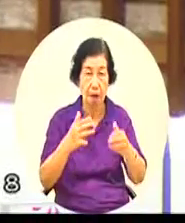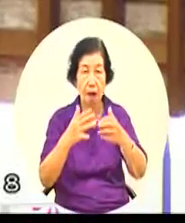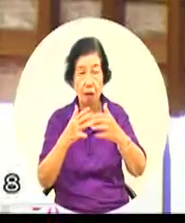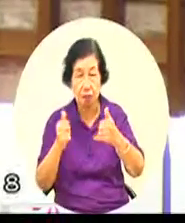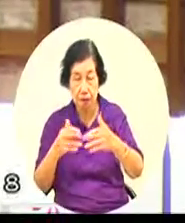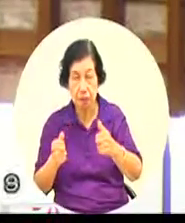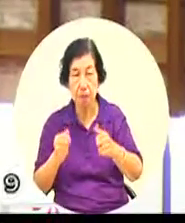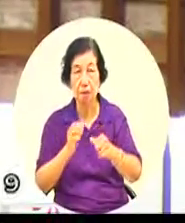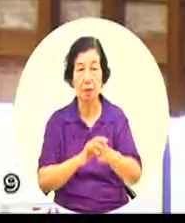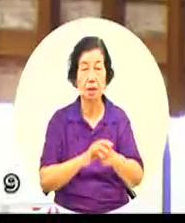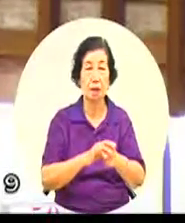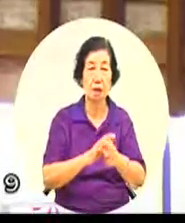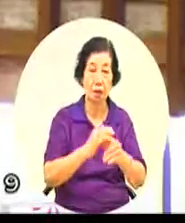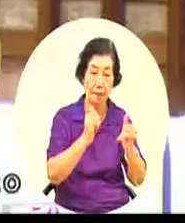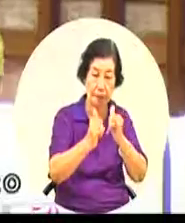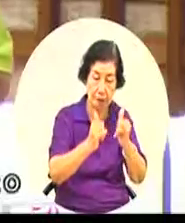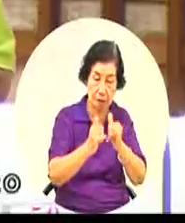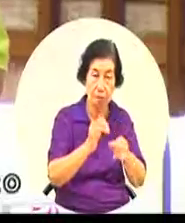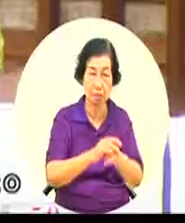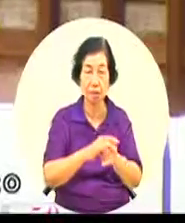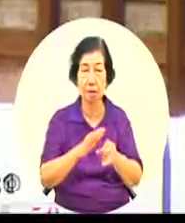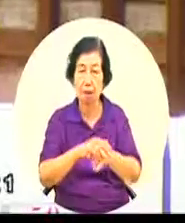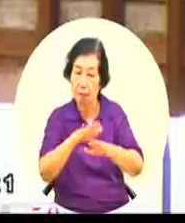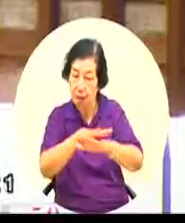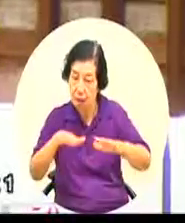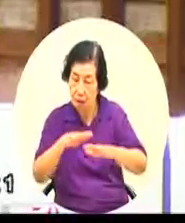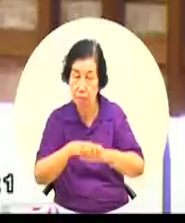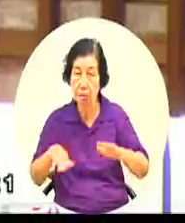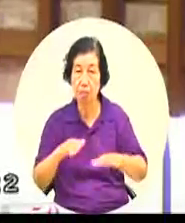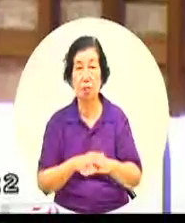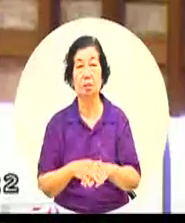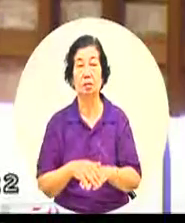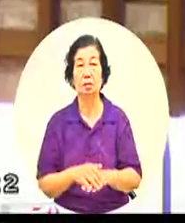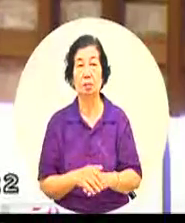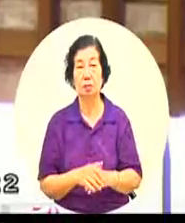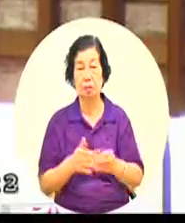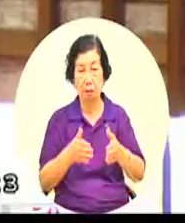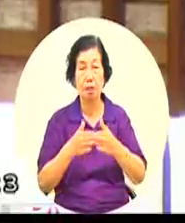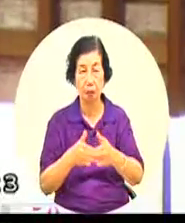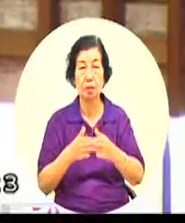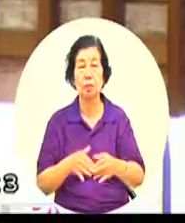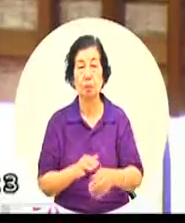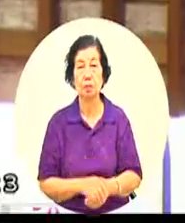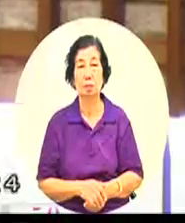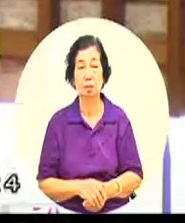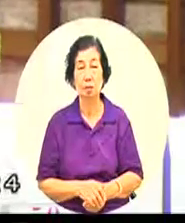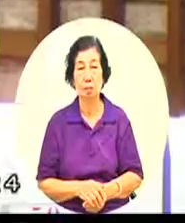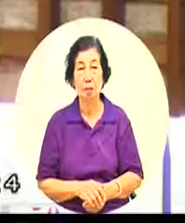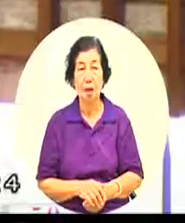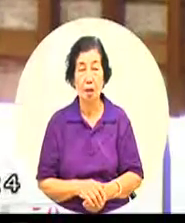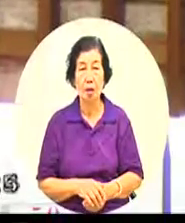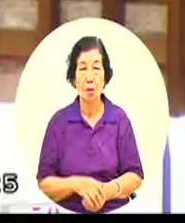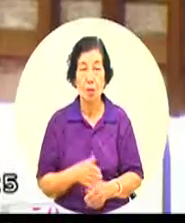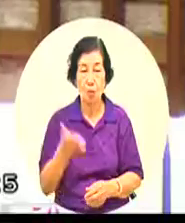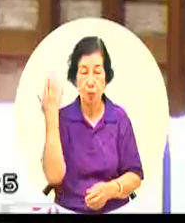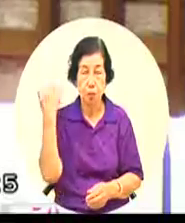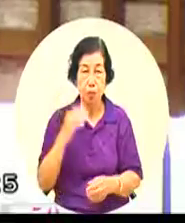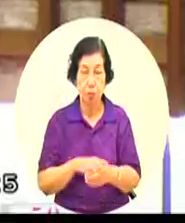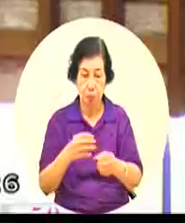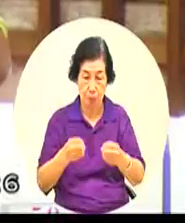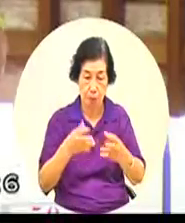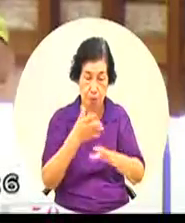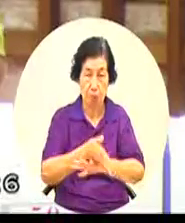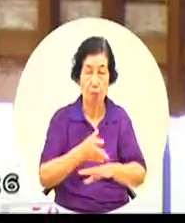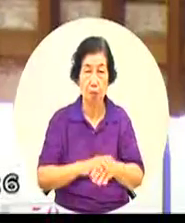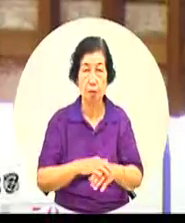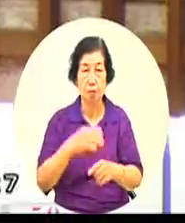个。哎，迄落啊，因为我这个吼，足早就跟迄落啊处长讲过了 哈。有 啊，这个事情还在一直争吵。明年哈、